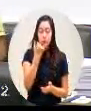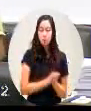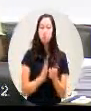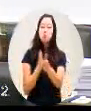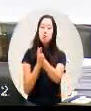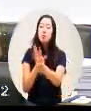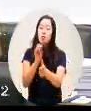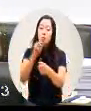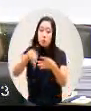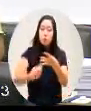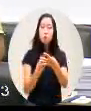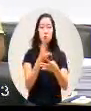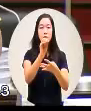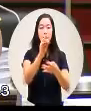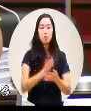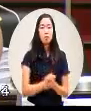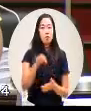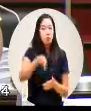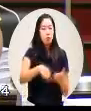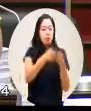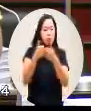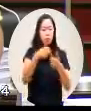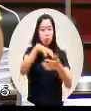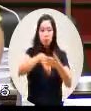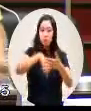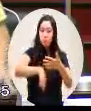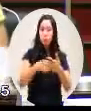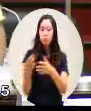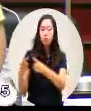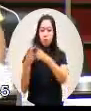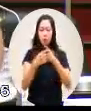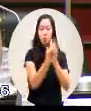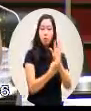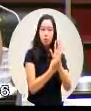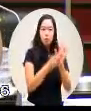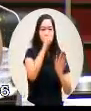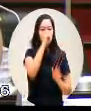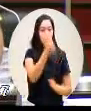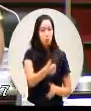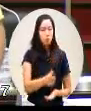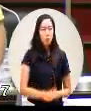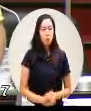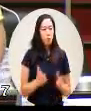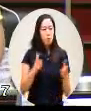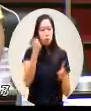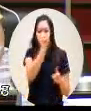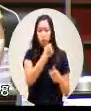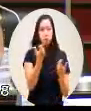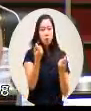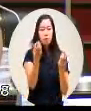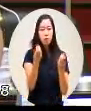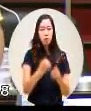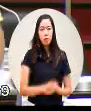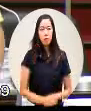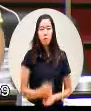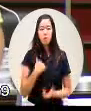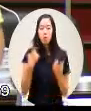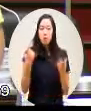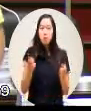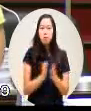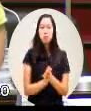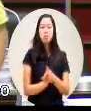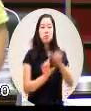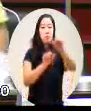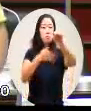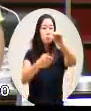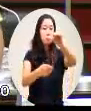有这代志无？议会来说明这是好事，不是歹事。我本来啊，伫五月初九